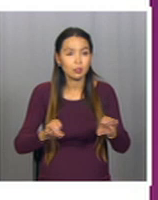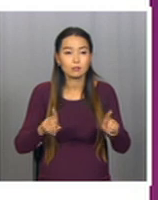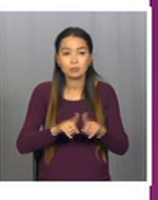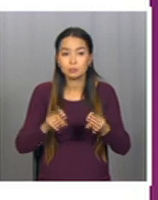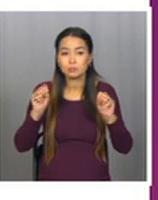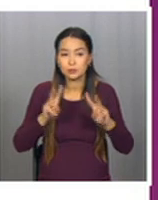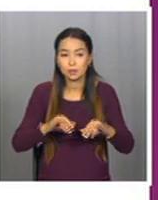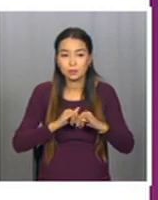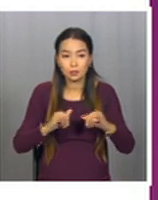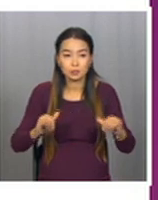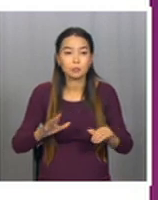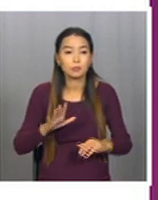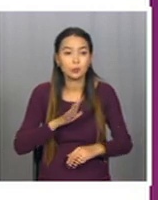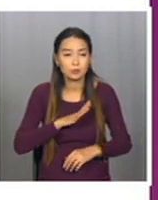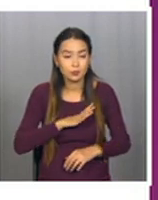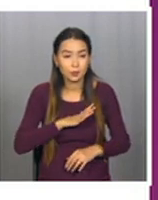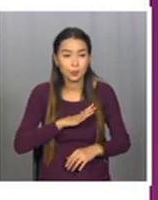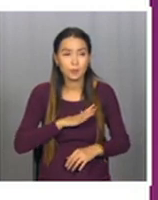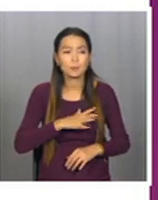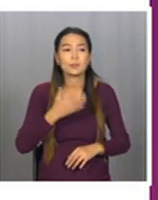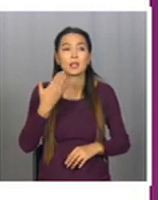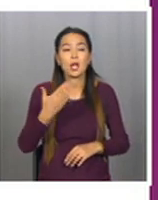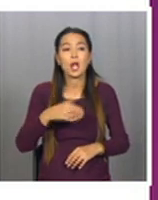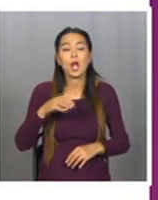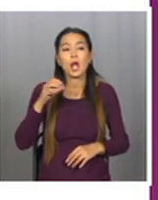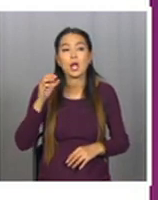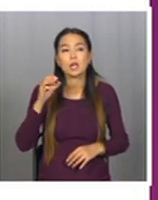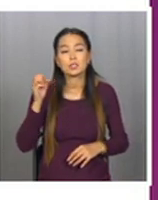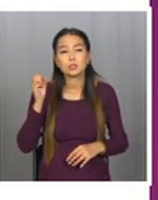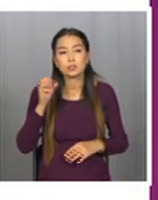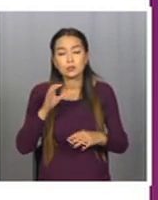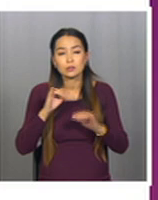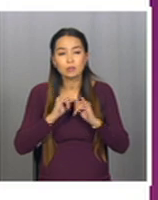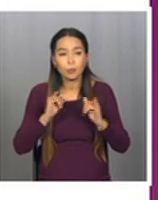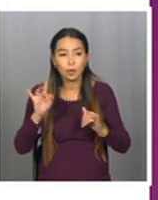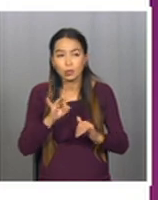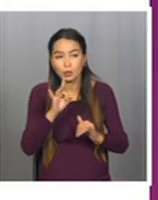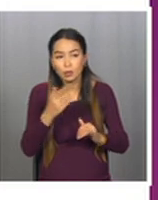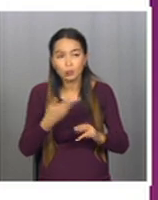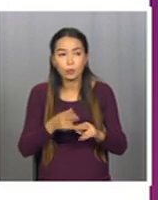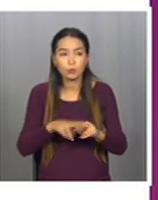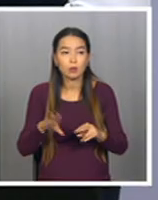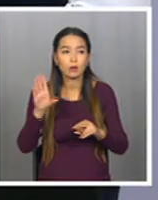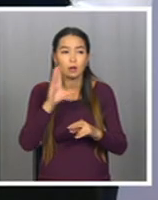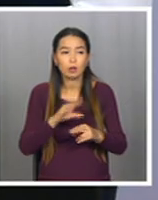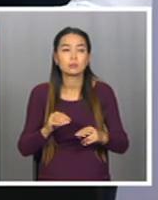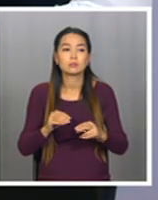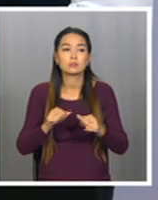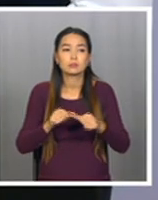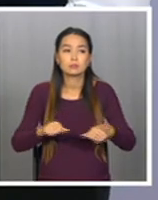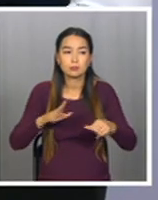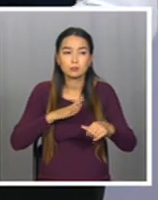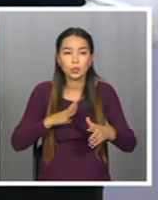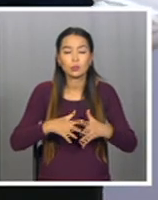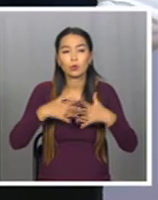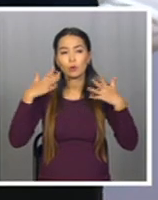болатын. Сәулет өнерінің дамуына келетін болса, мұнаралы бекіністер тұрғызылды. Үлкен